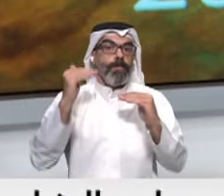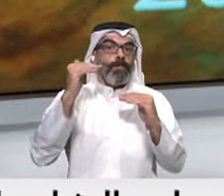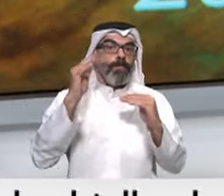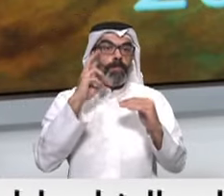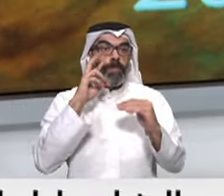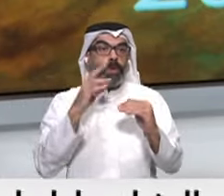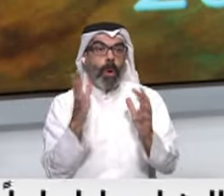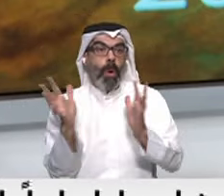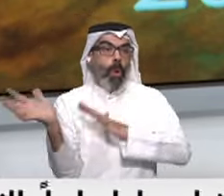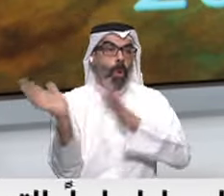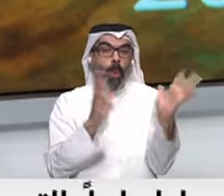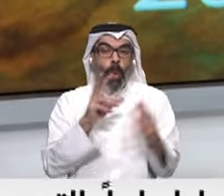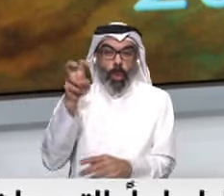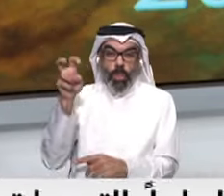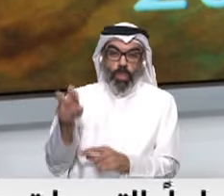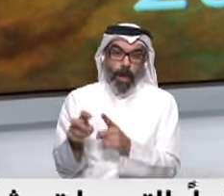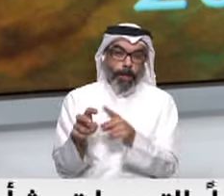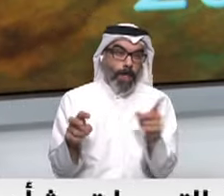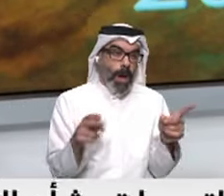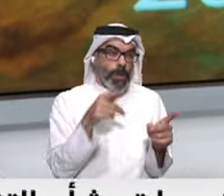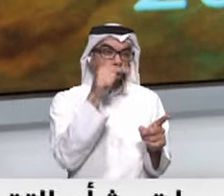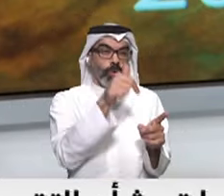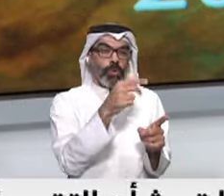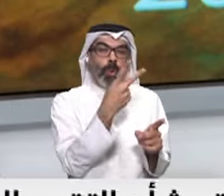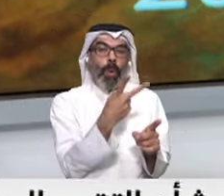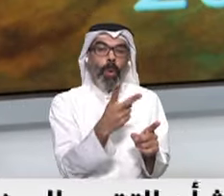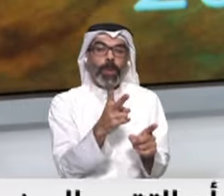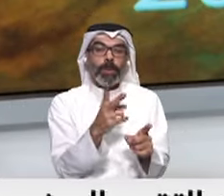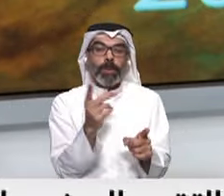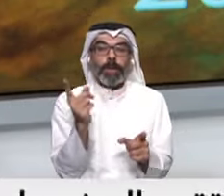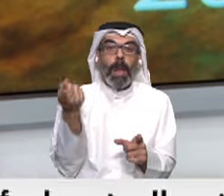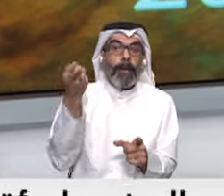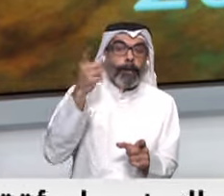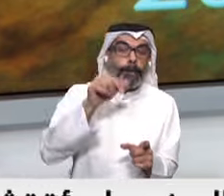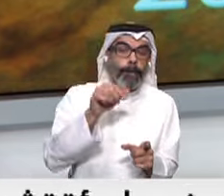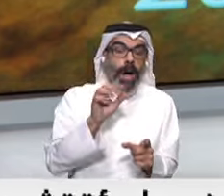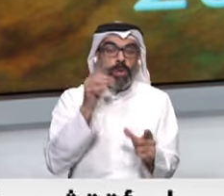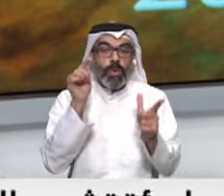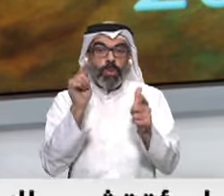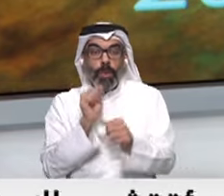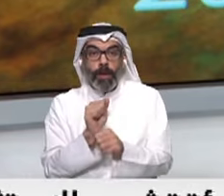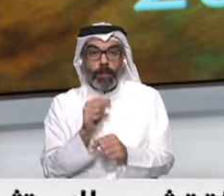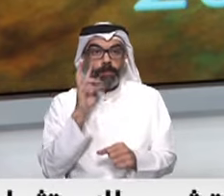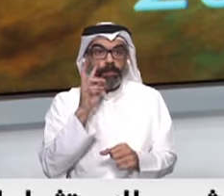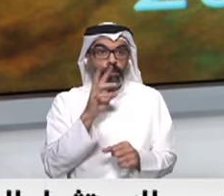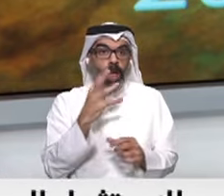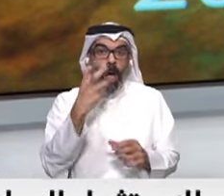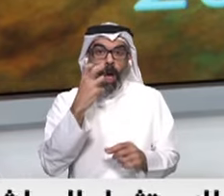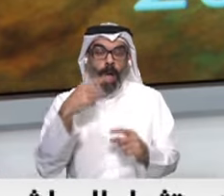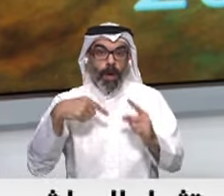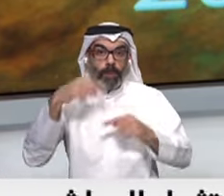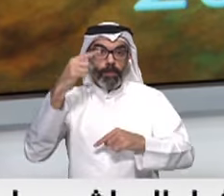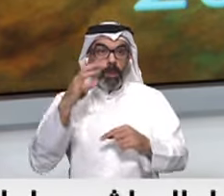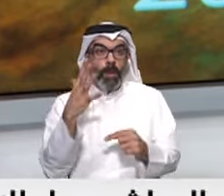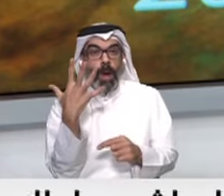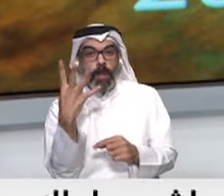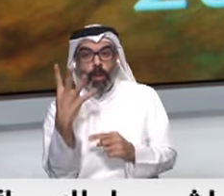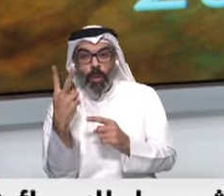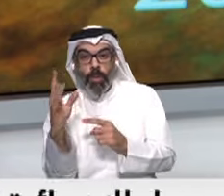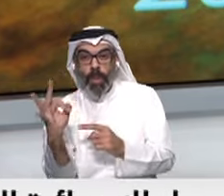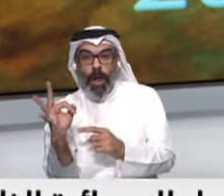شمال خفيف الى معتدل السرعه من 8 الى 26 م في الساعه درجات الحراره تتراوح ما بين ال